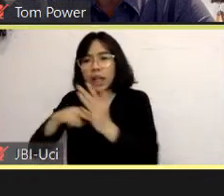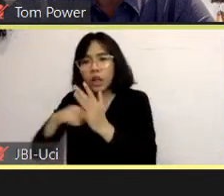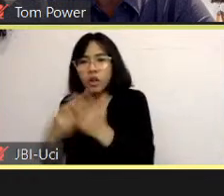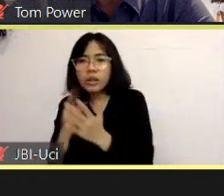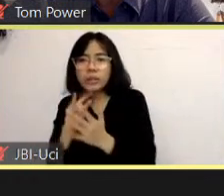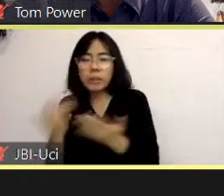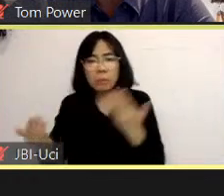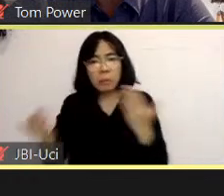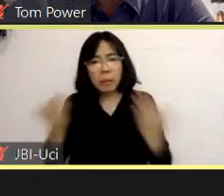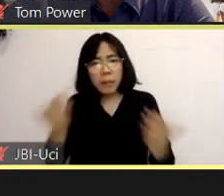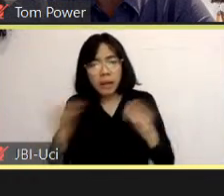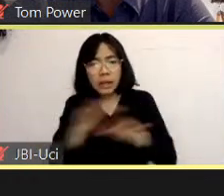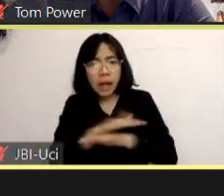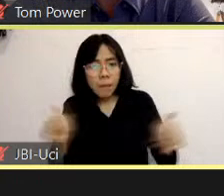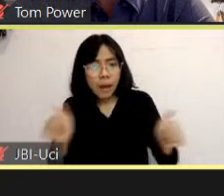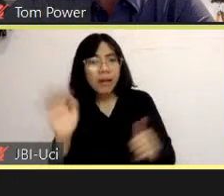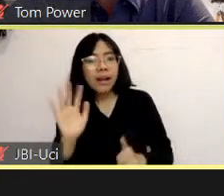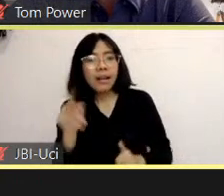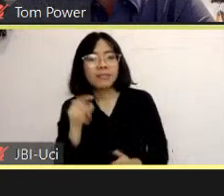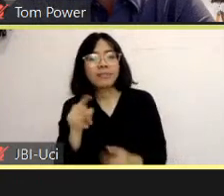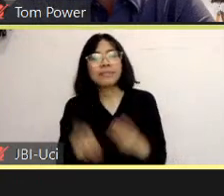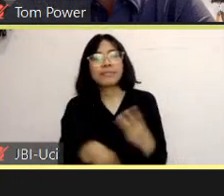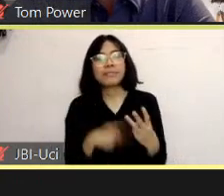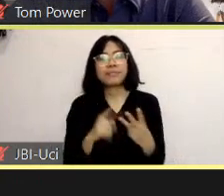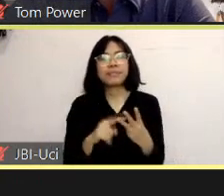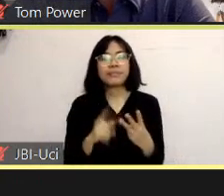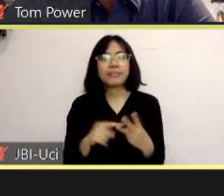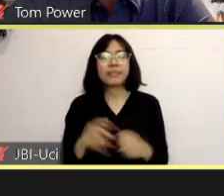adalah konsolidasi lintas